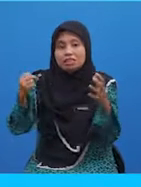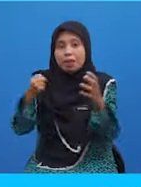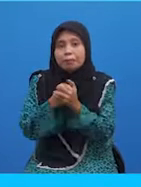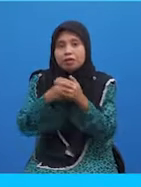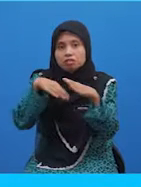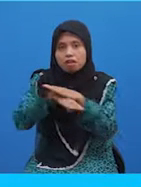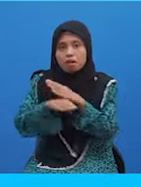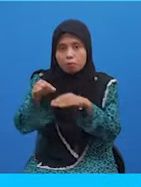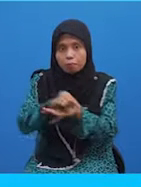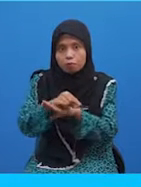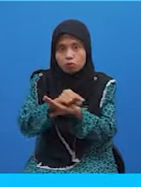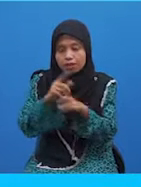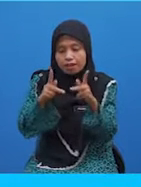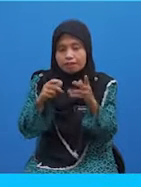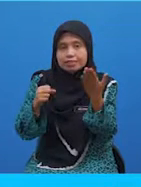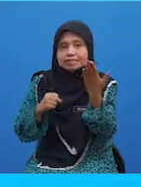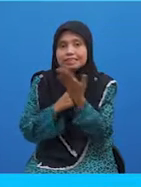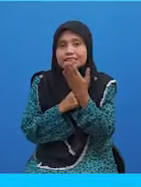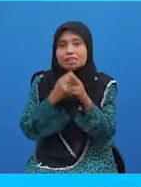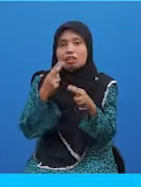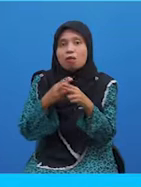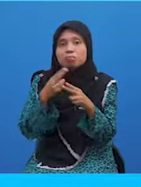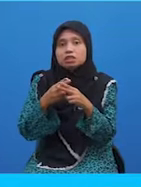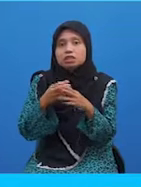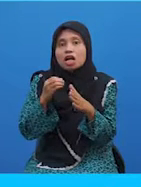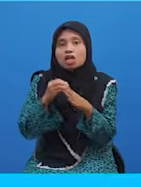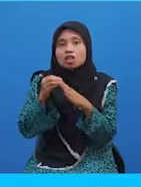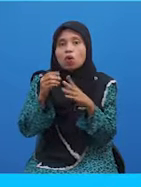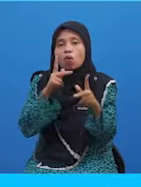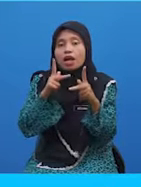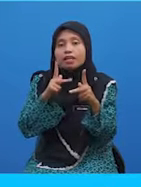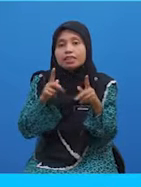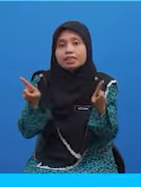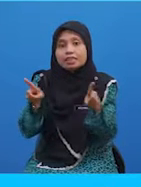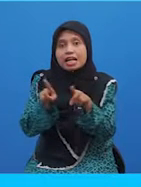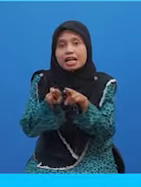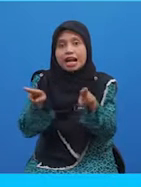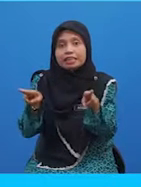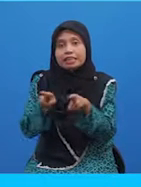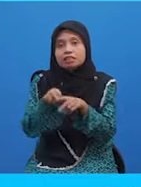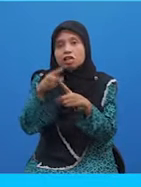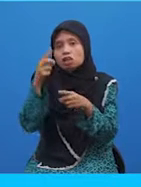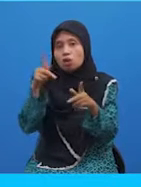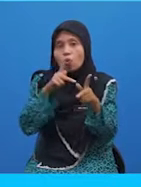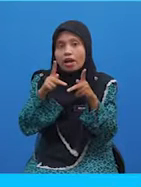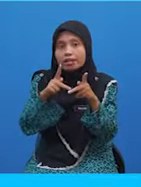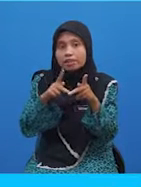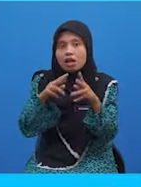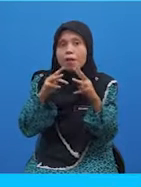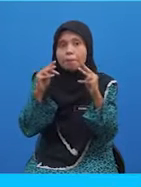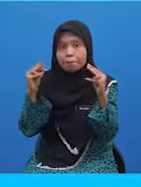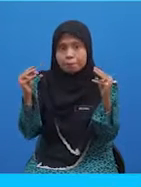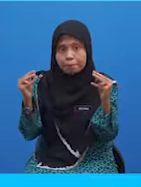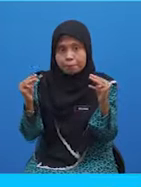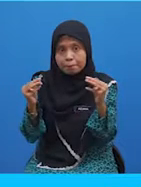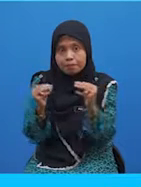jamak dalam penggunaan kata sendi nama atau kata ganda atau kata majmuk.